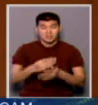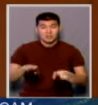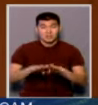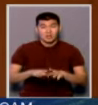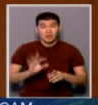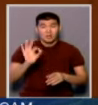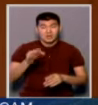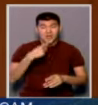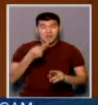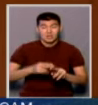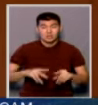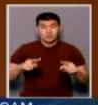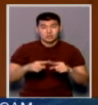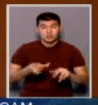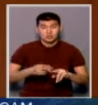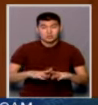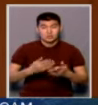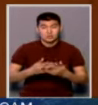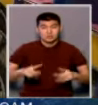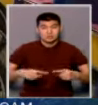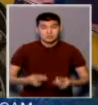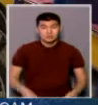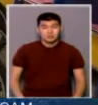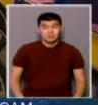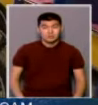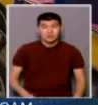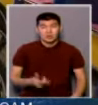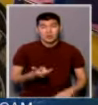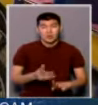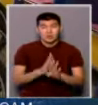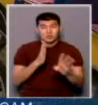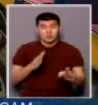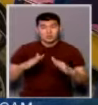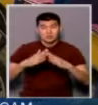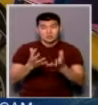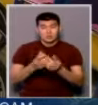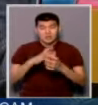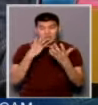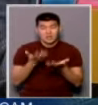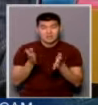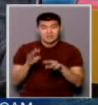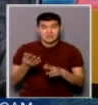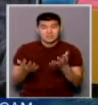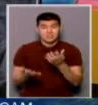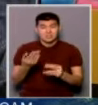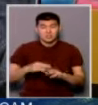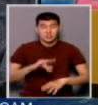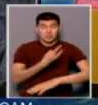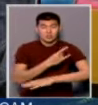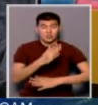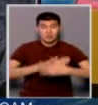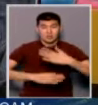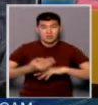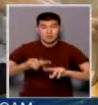вы правы, мы отстали в сфере интеграции. Теперь очередь на получение жилья сохраняется, даже если ребенок с